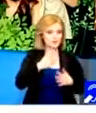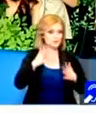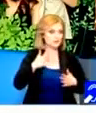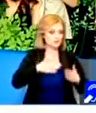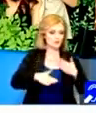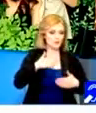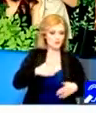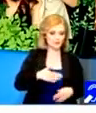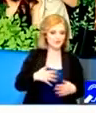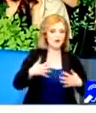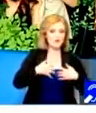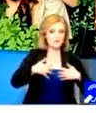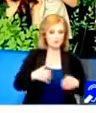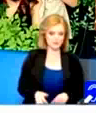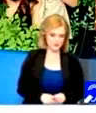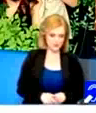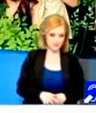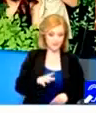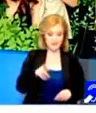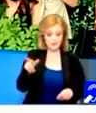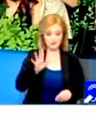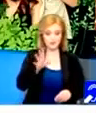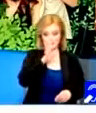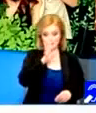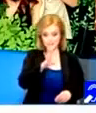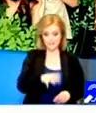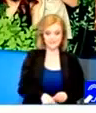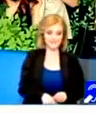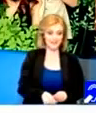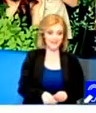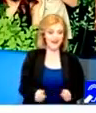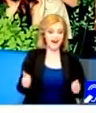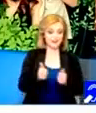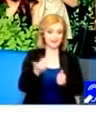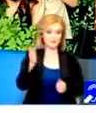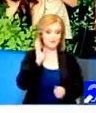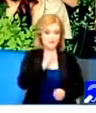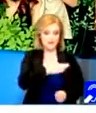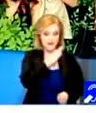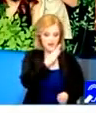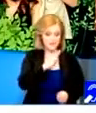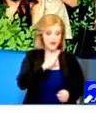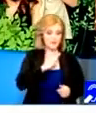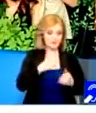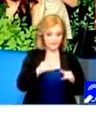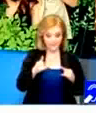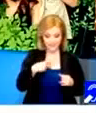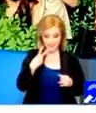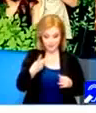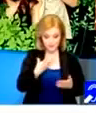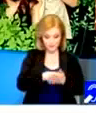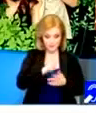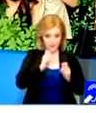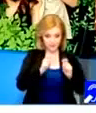bucurat Hertha, puiul de urs polar în vârstă de 4 luni, vedeta Berlinului. Alături de mama ei, micuța Hertha a fost foarte curioasă când și-a văzut